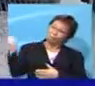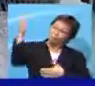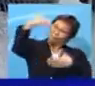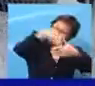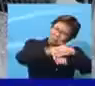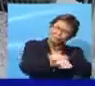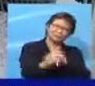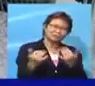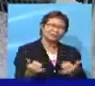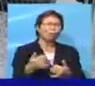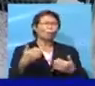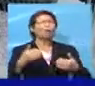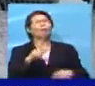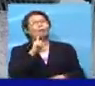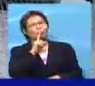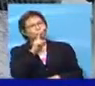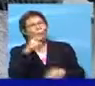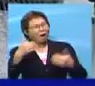Oh, rupanya ada